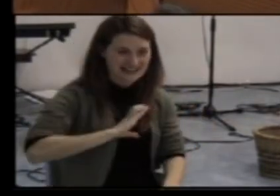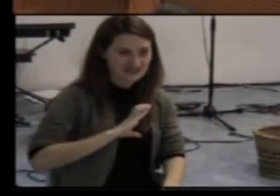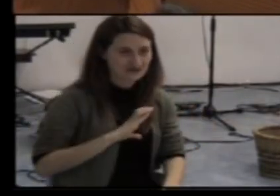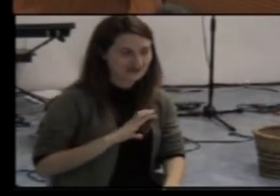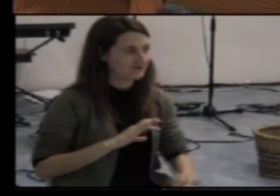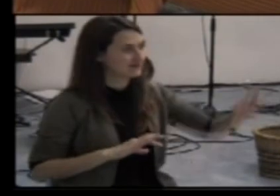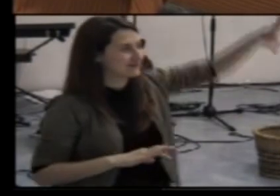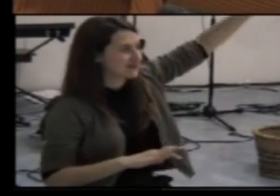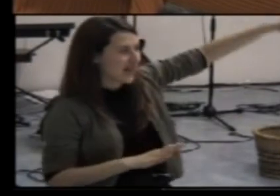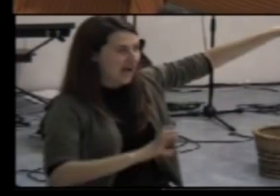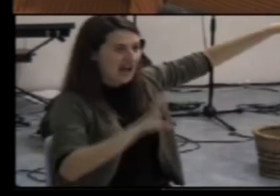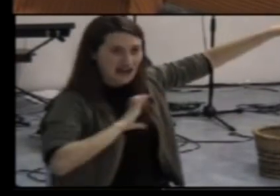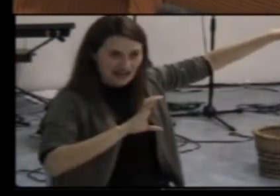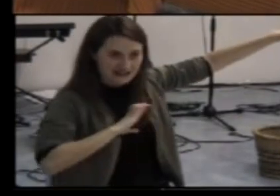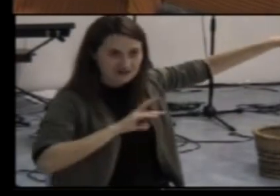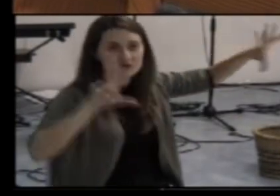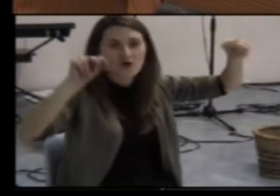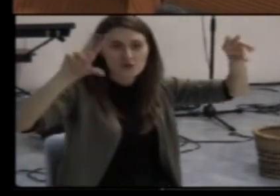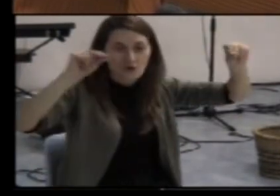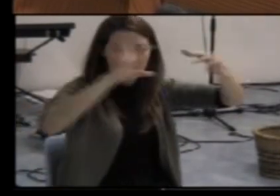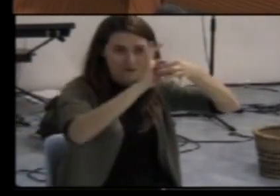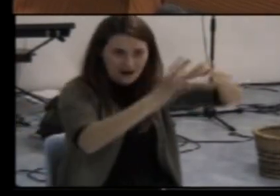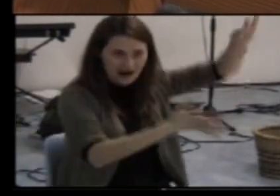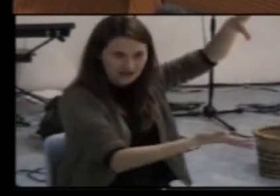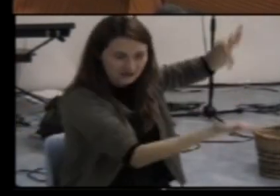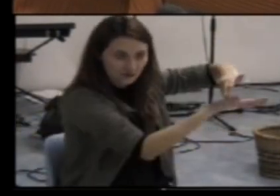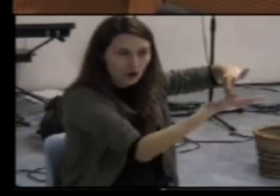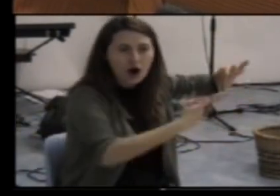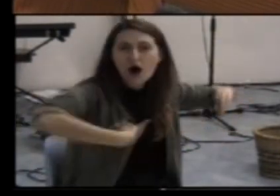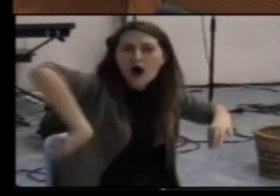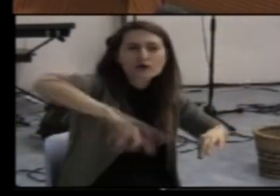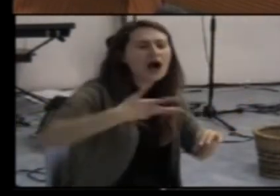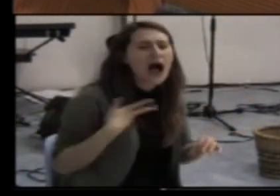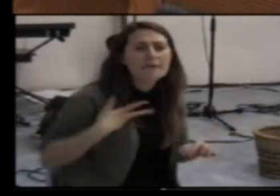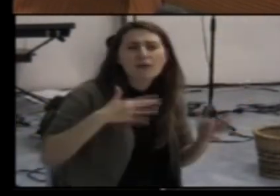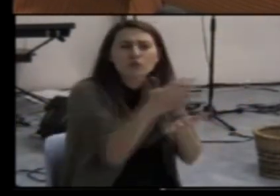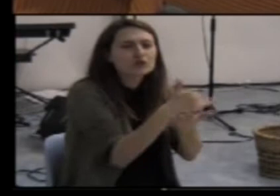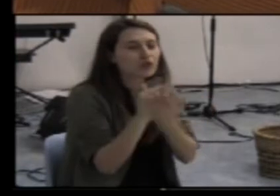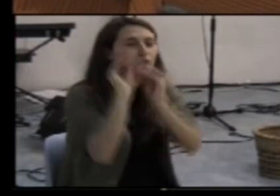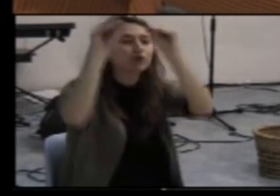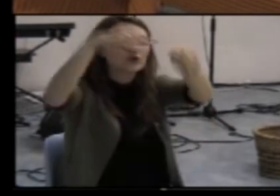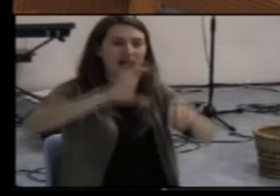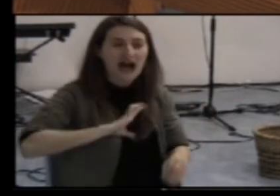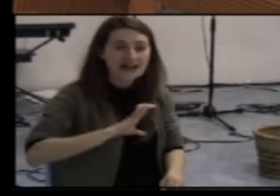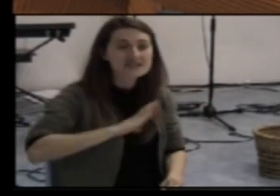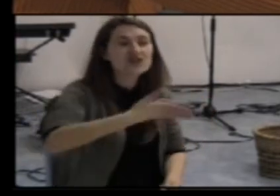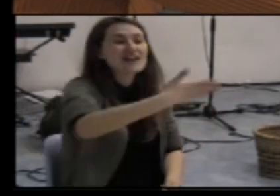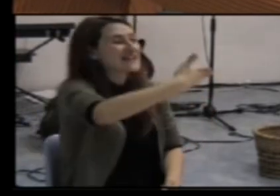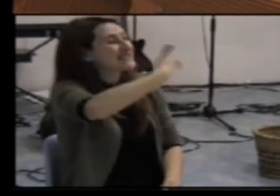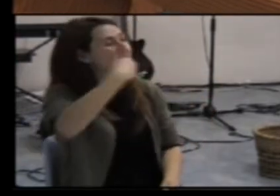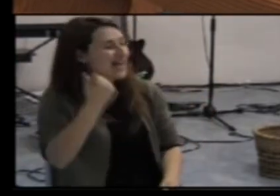Tutto ciò che noi abbiamo è in Cristo. Al di fuori di Cristo non c'è assolutamente